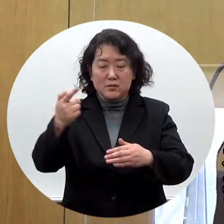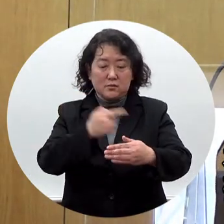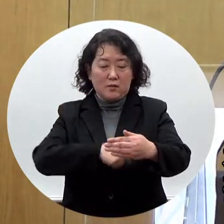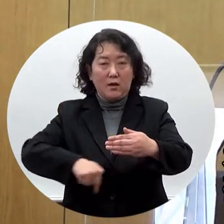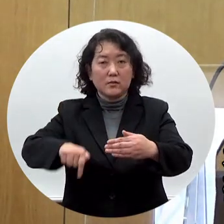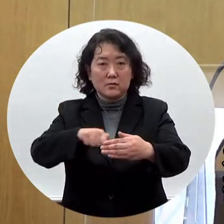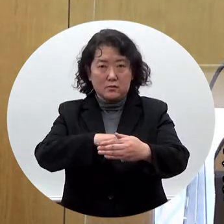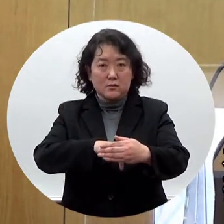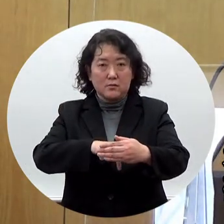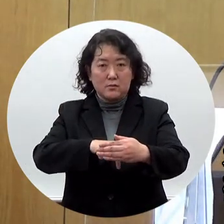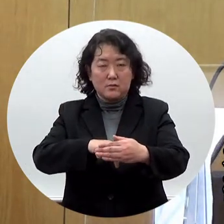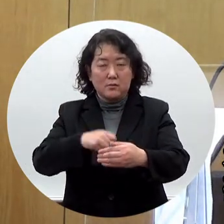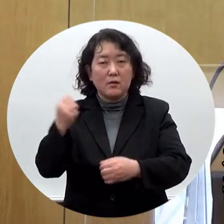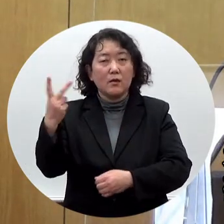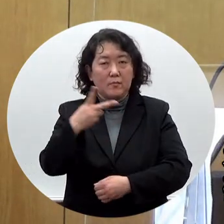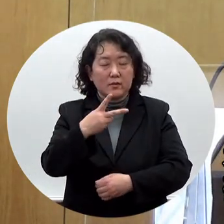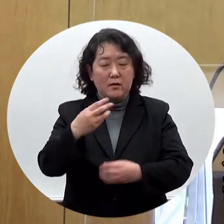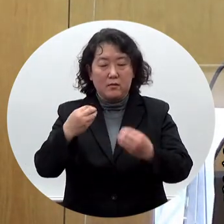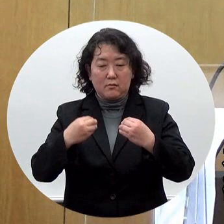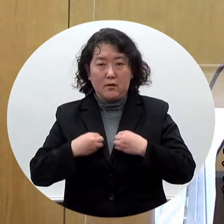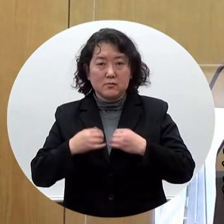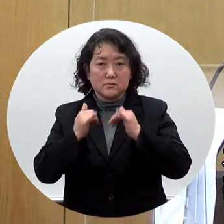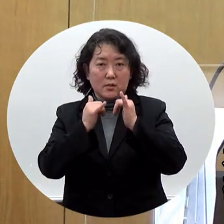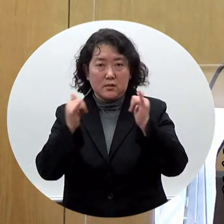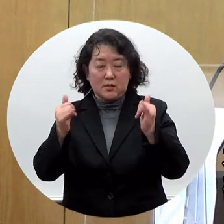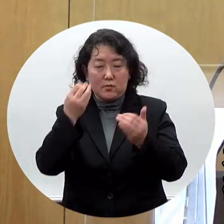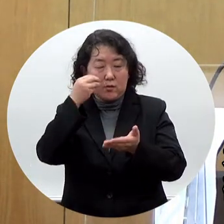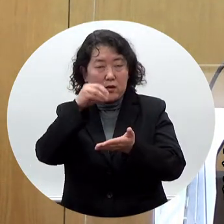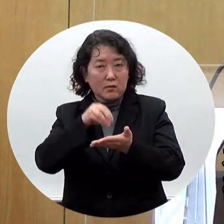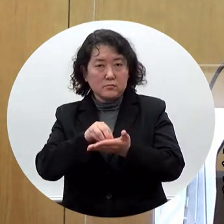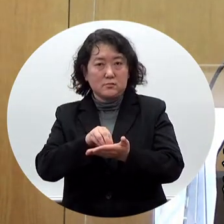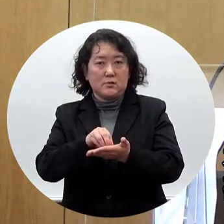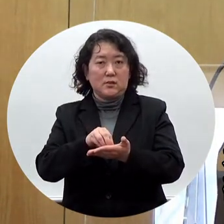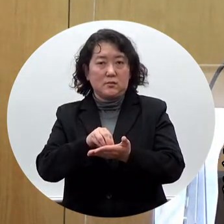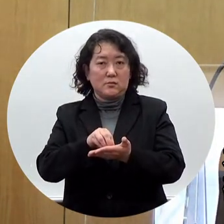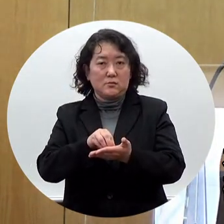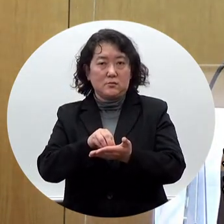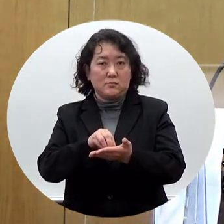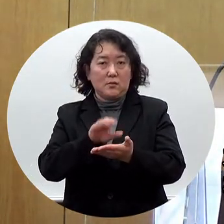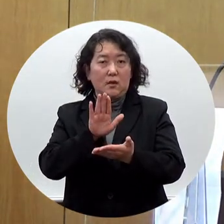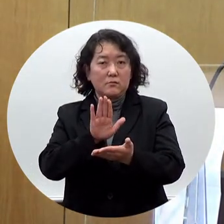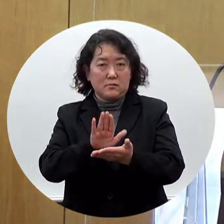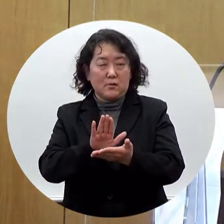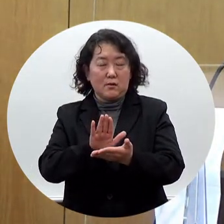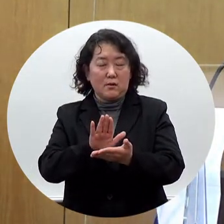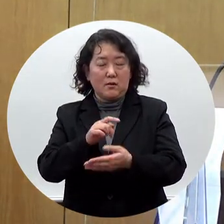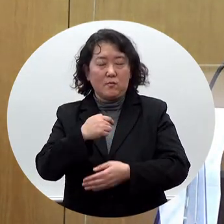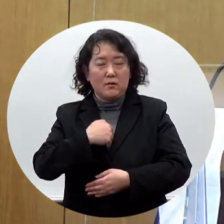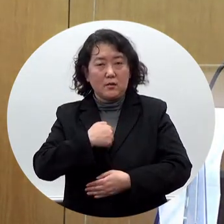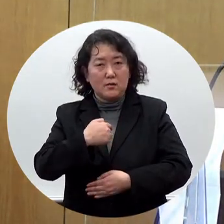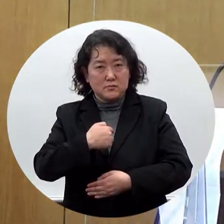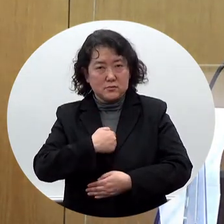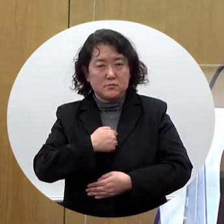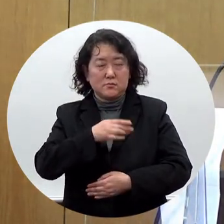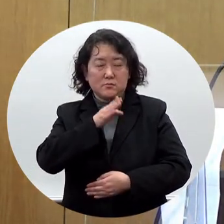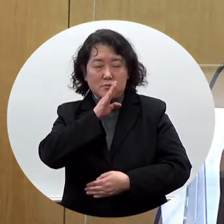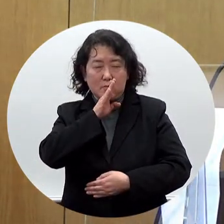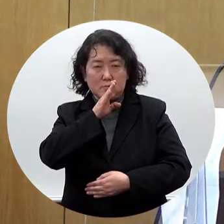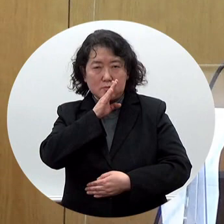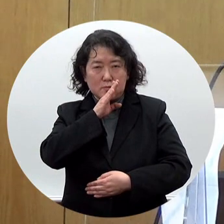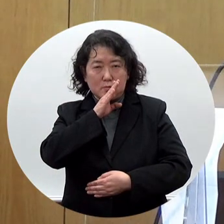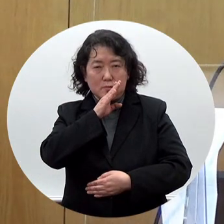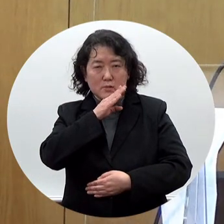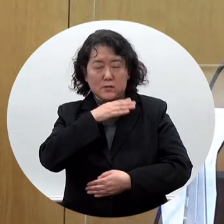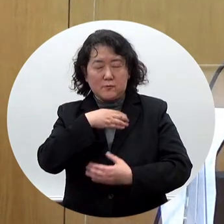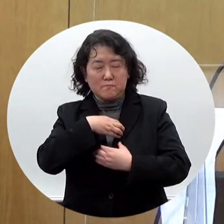ましても再び陽性者が確認をされている状況でございまして、私自身も大変強い危